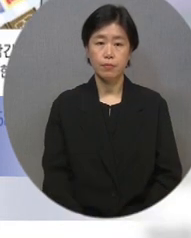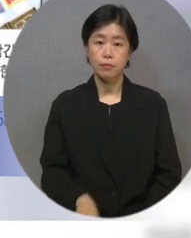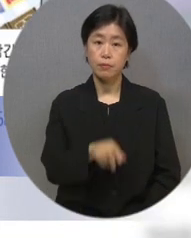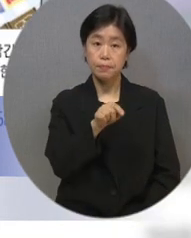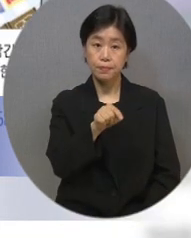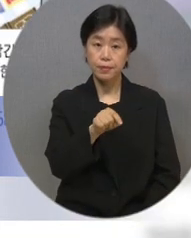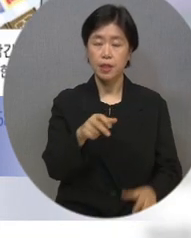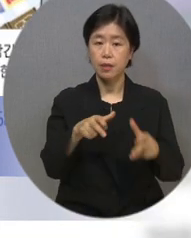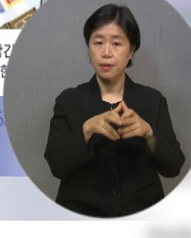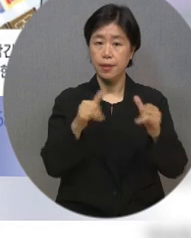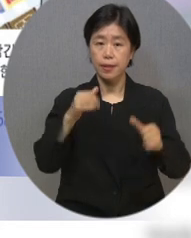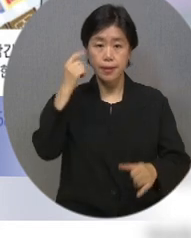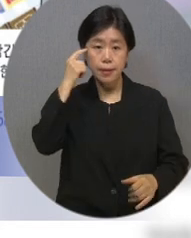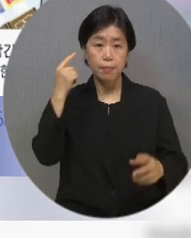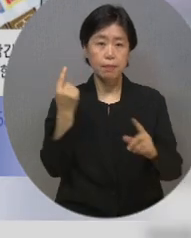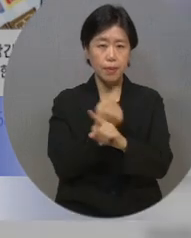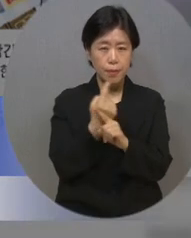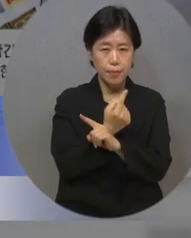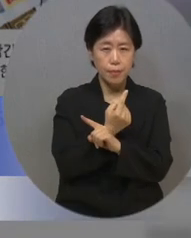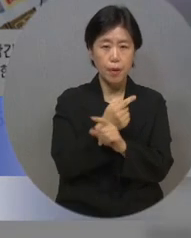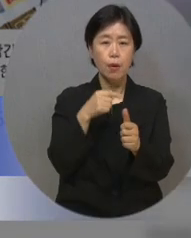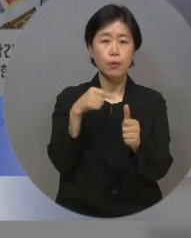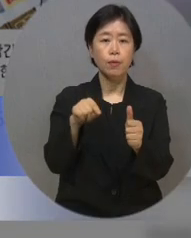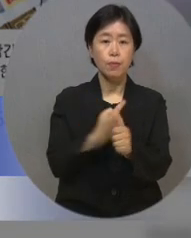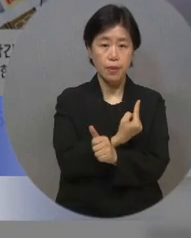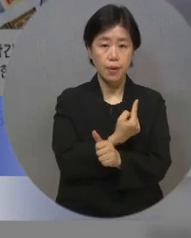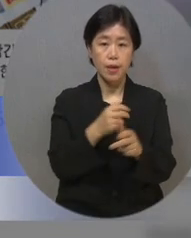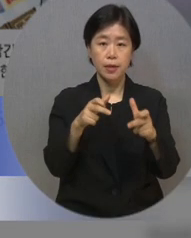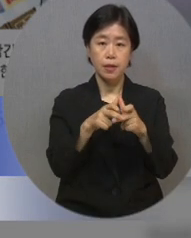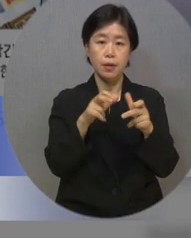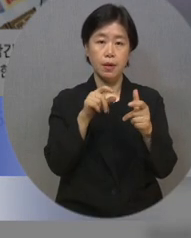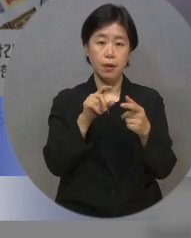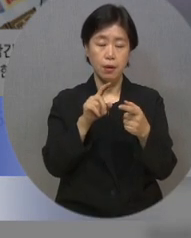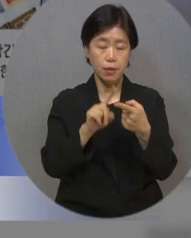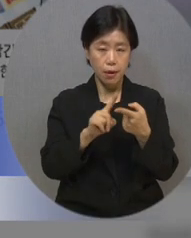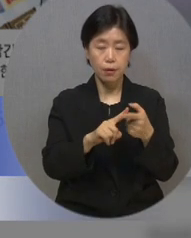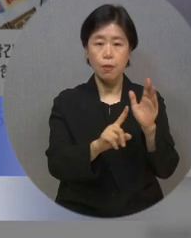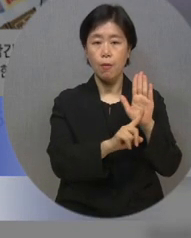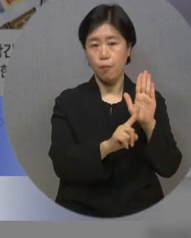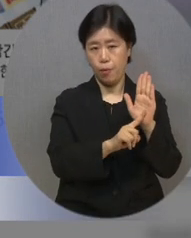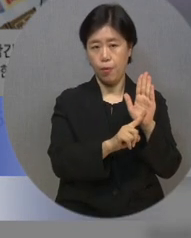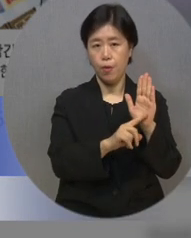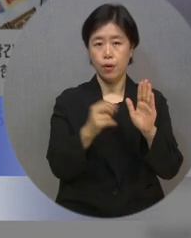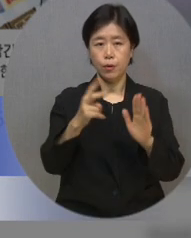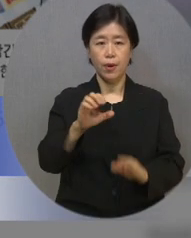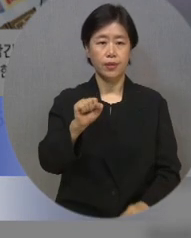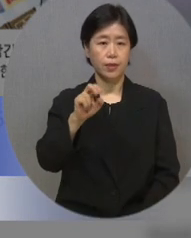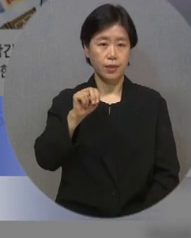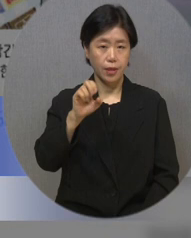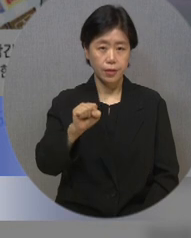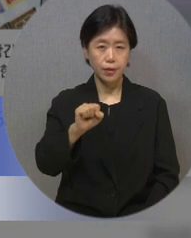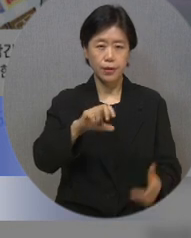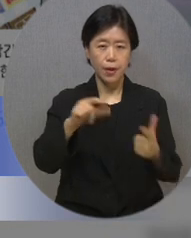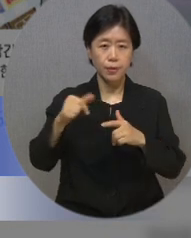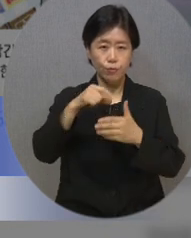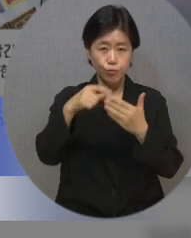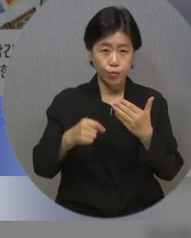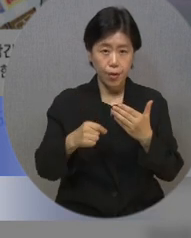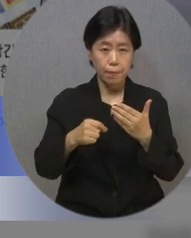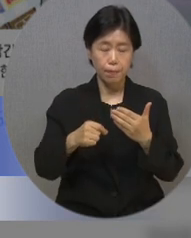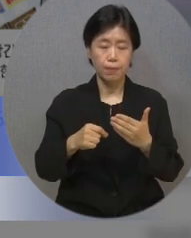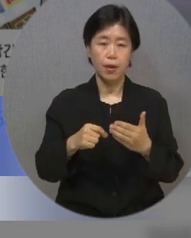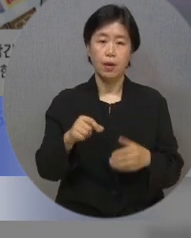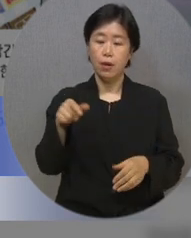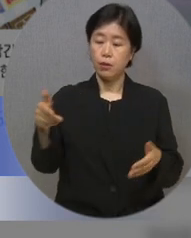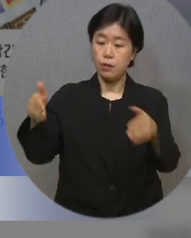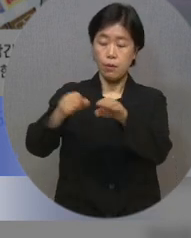콘텐츠는 장애인식개선 교육 외에도 장애 관련 홍보 인쇄물 SNS 콘텐츠 등 기관에서